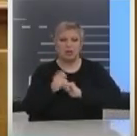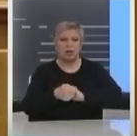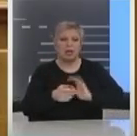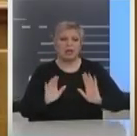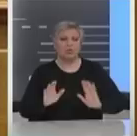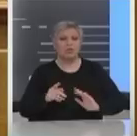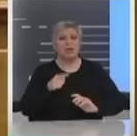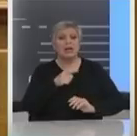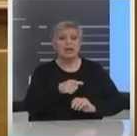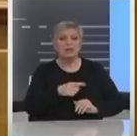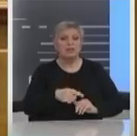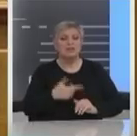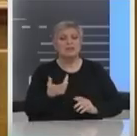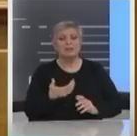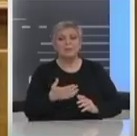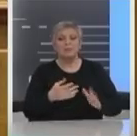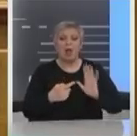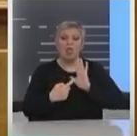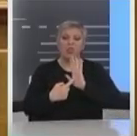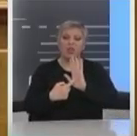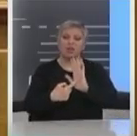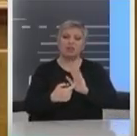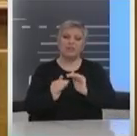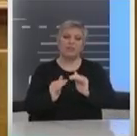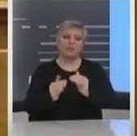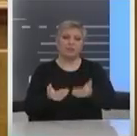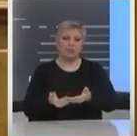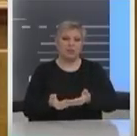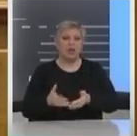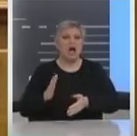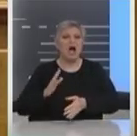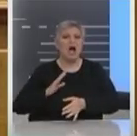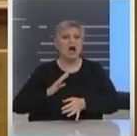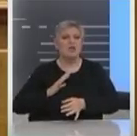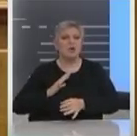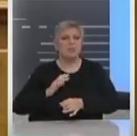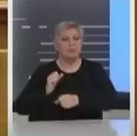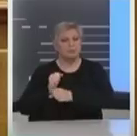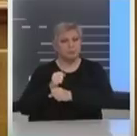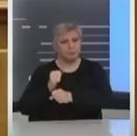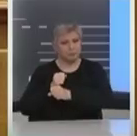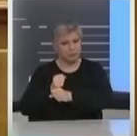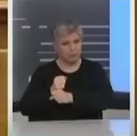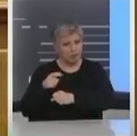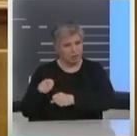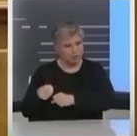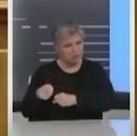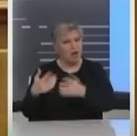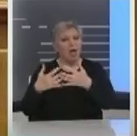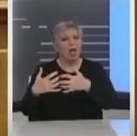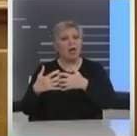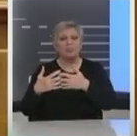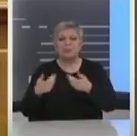το καταλαβαίνετε. Ο εργαζόμενος έχει μόνο να κερδίσει εάν πηγαίνει καλά η επιχείρησή του και έχει